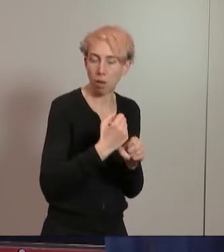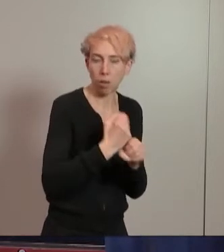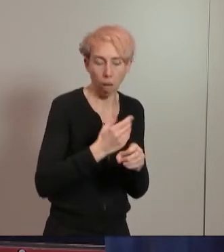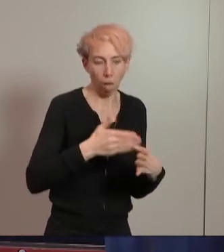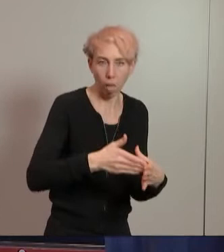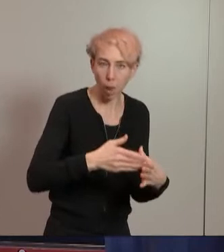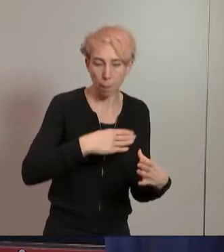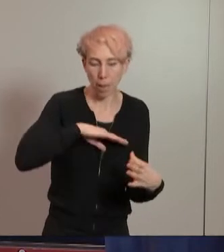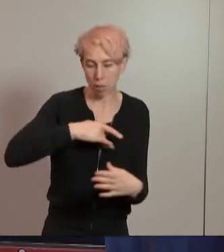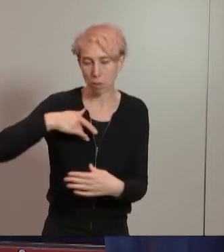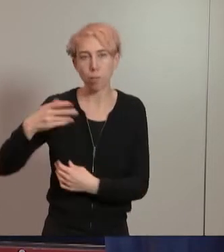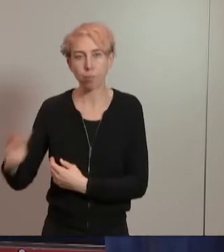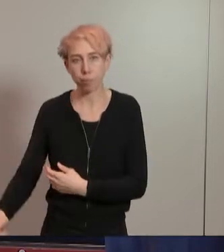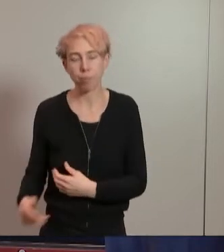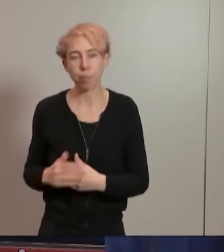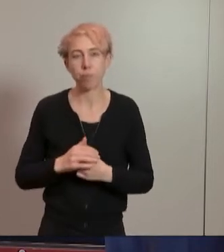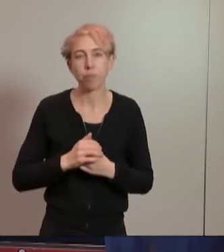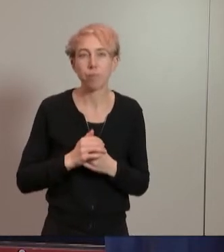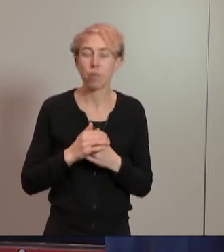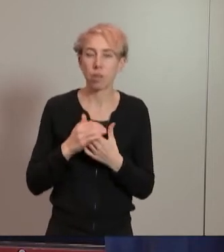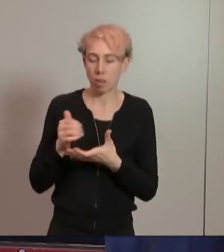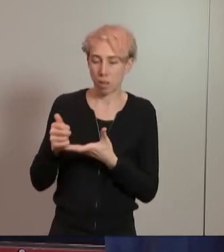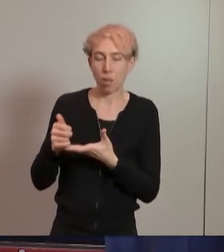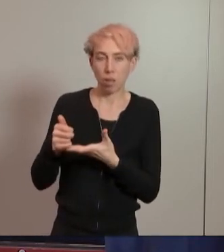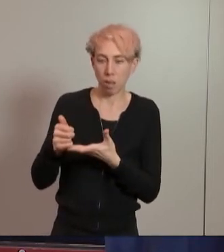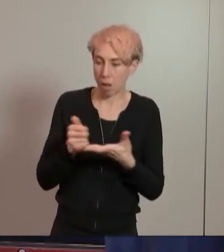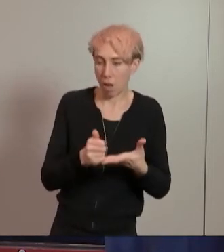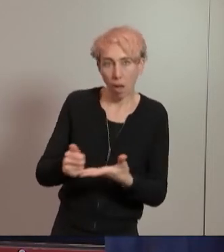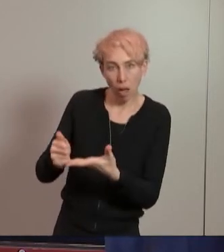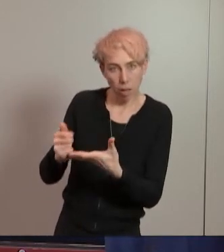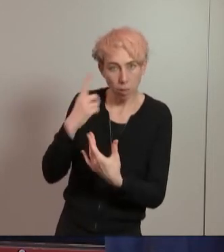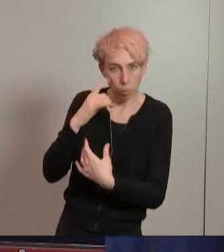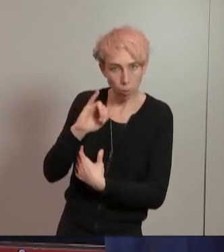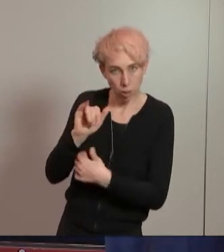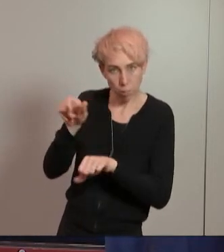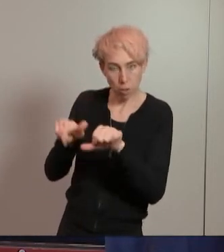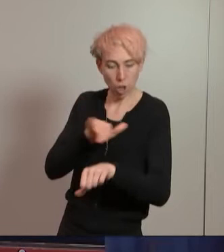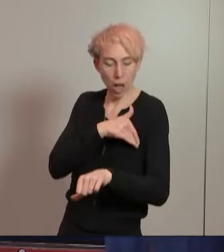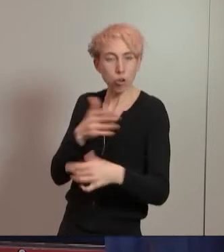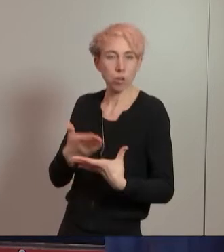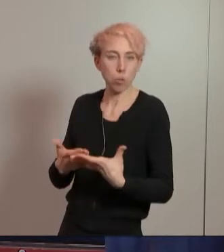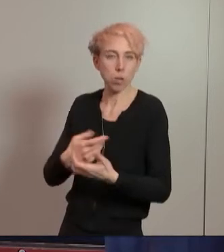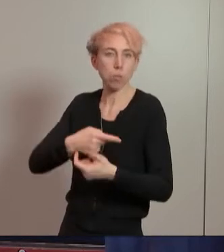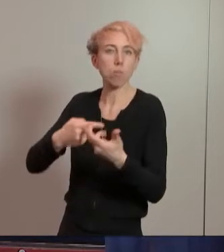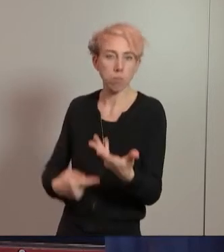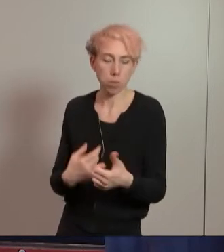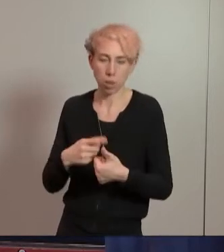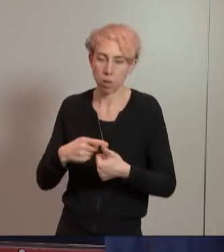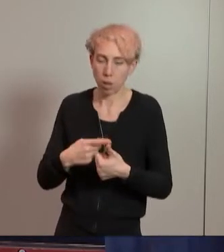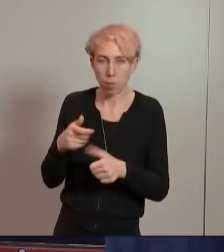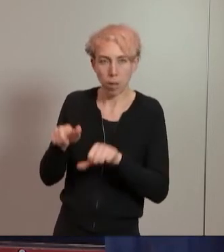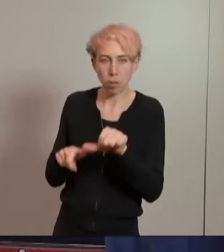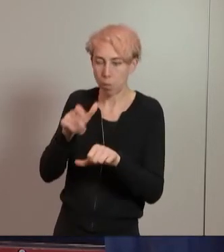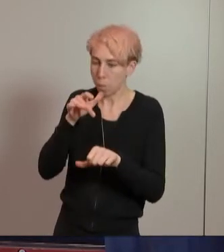raison de leur état de santé. L'aide s'adresse aux agents dans les situations suivantes. Pour les agents dans